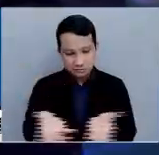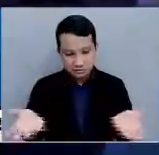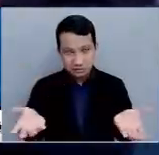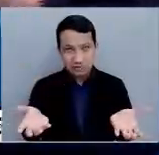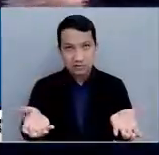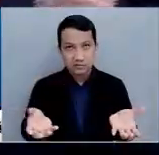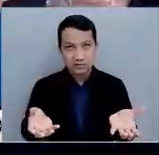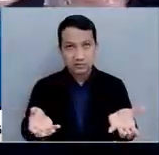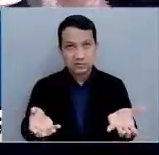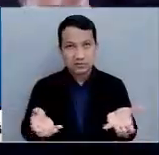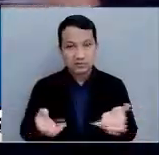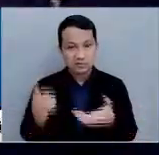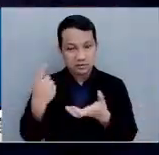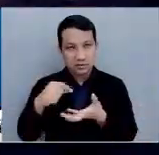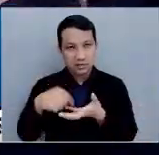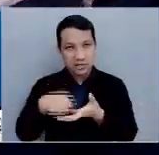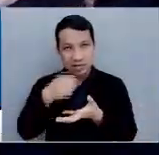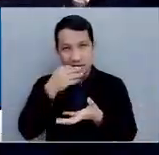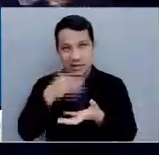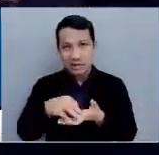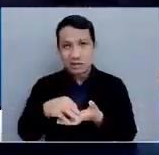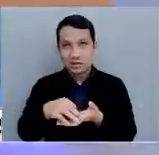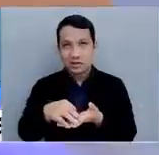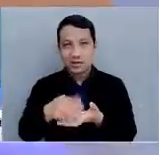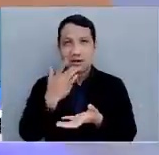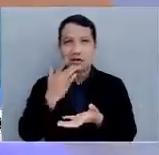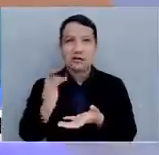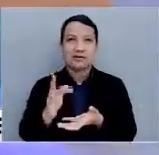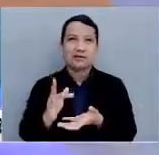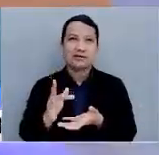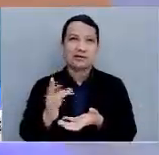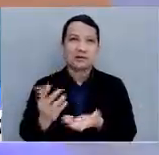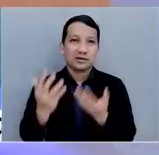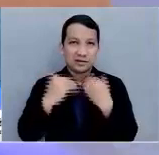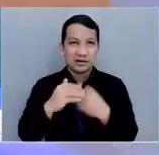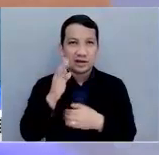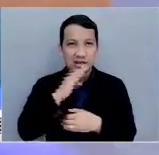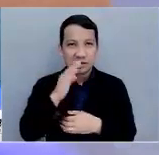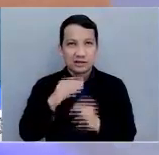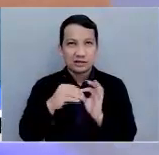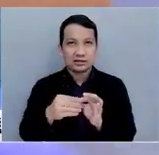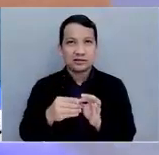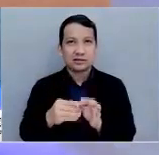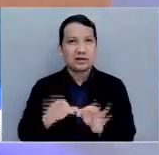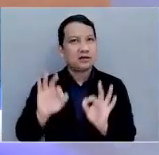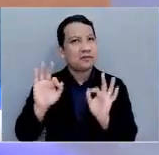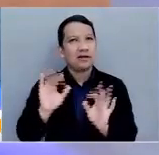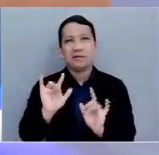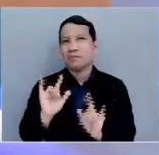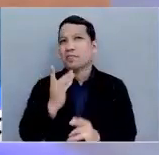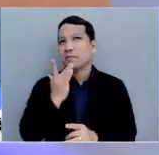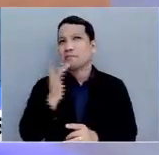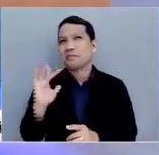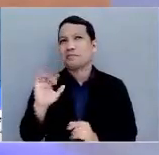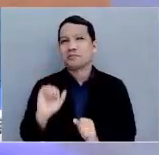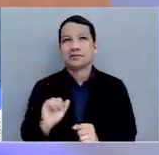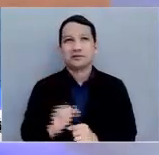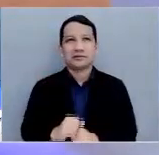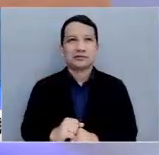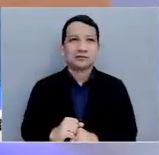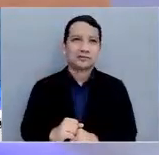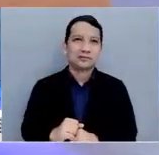na, nasunap, nasubukan na namin. Oo, okay. Yung lasa, humahabol yung anghang. Mm. I love it! Yes! May twist,